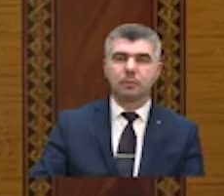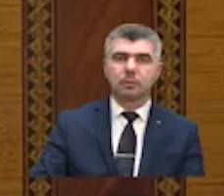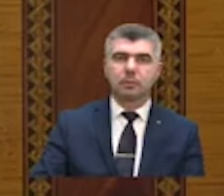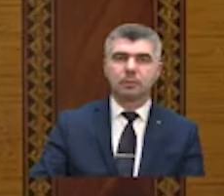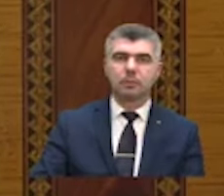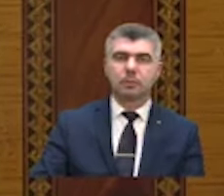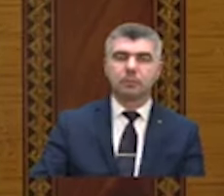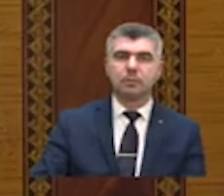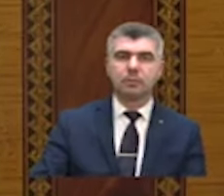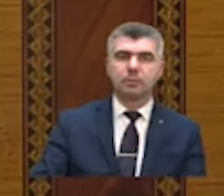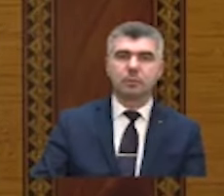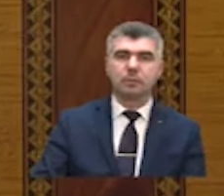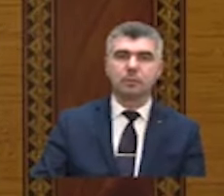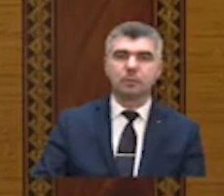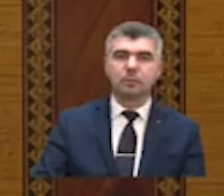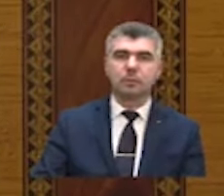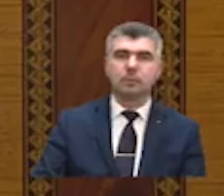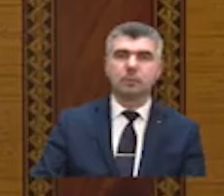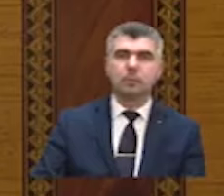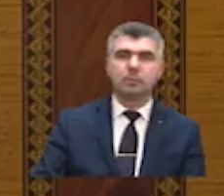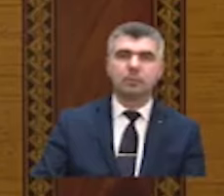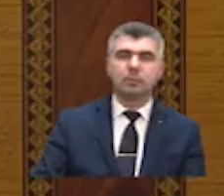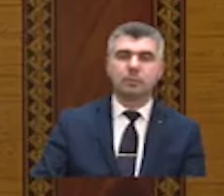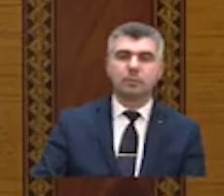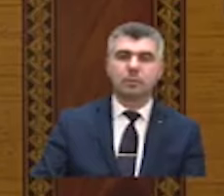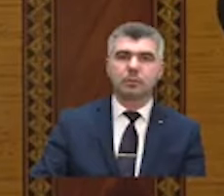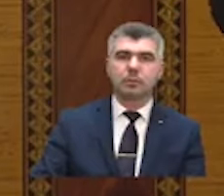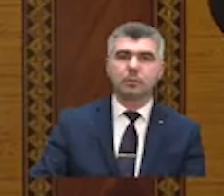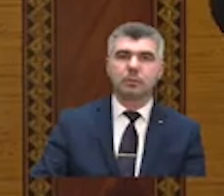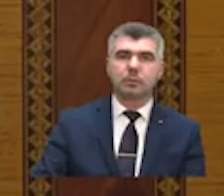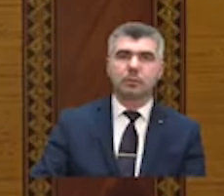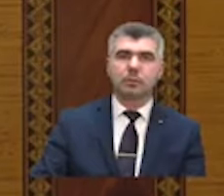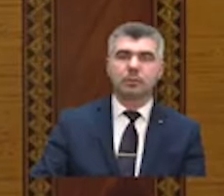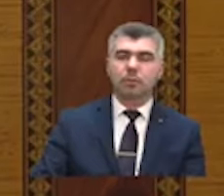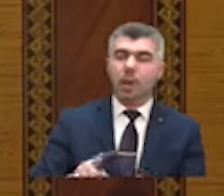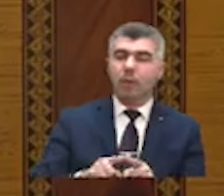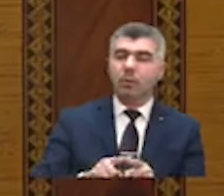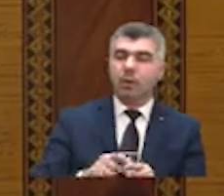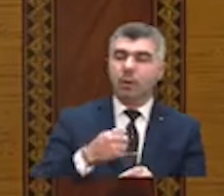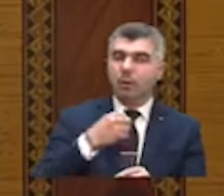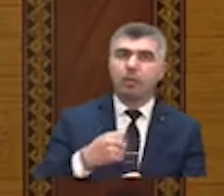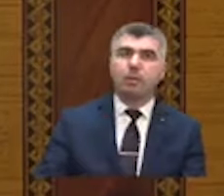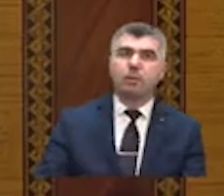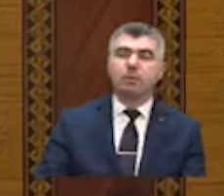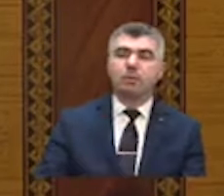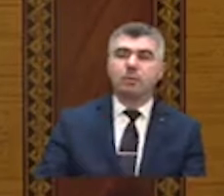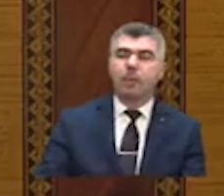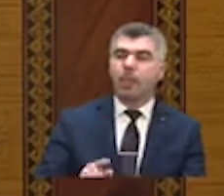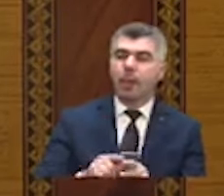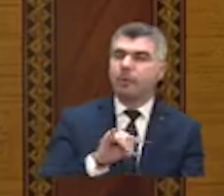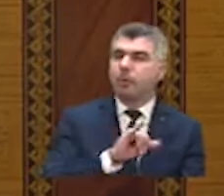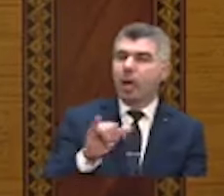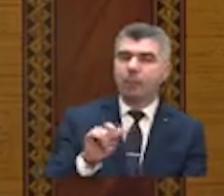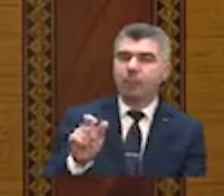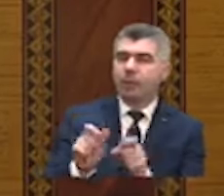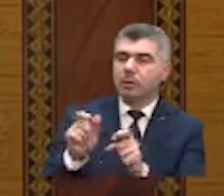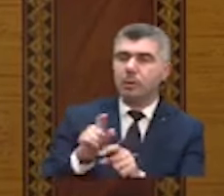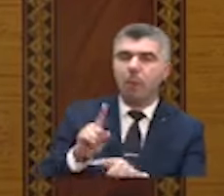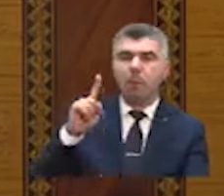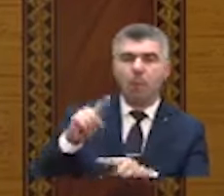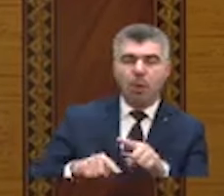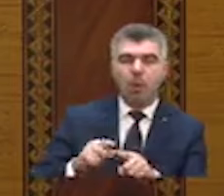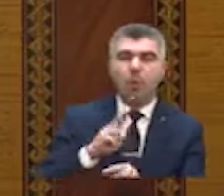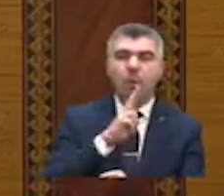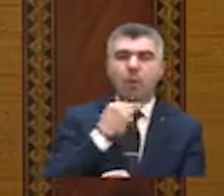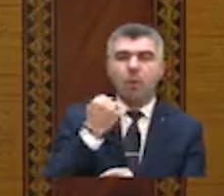ك مننى لن لن يمن شوف ماكينش شي واحد اللي غادي يمنعنا هذ